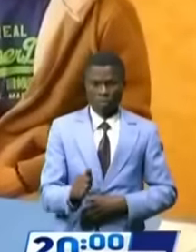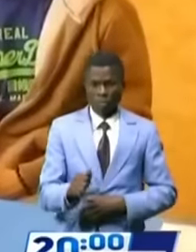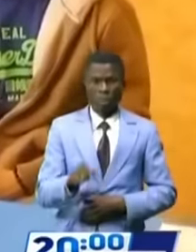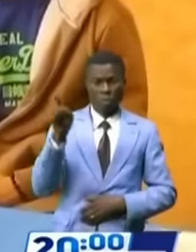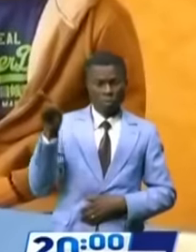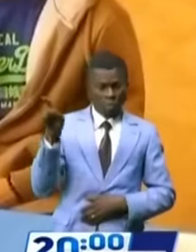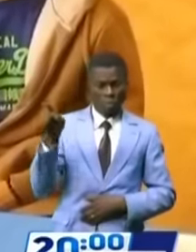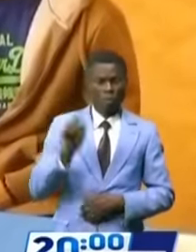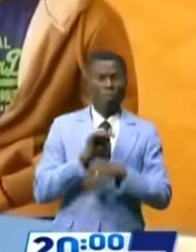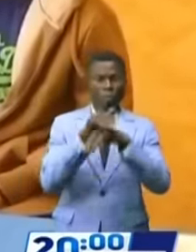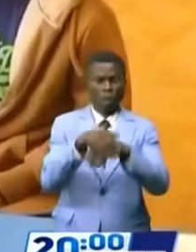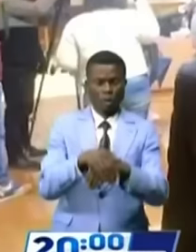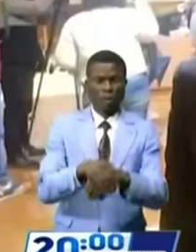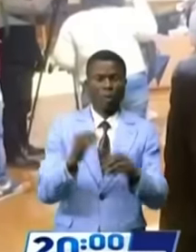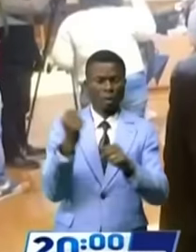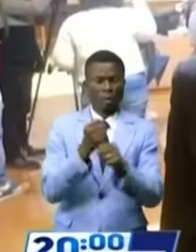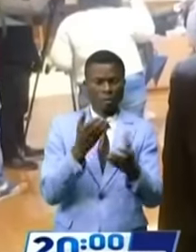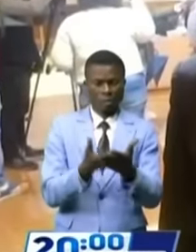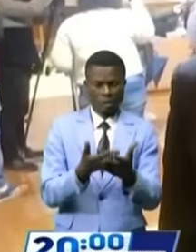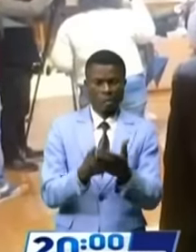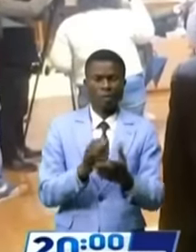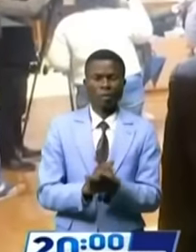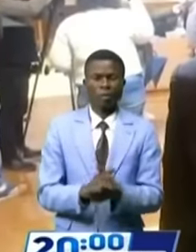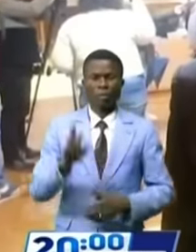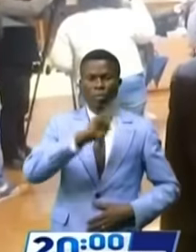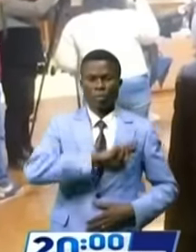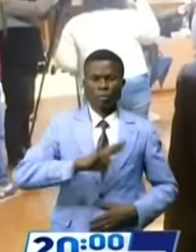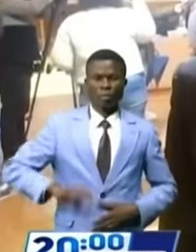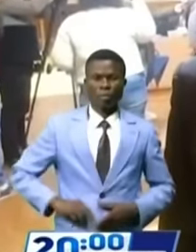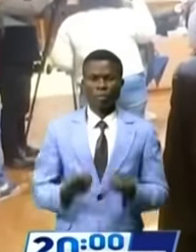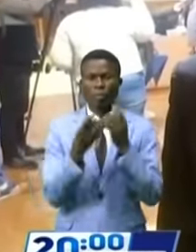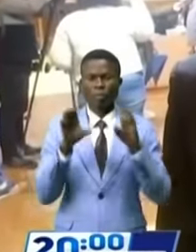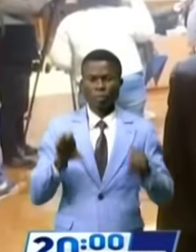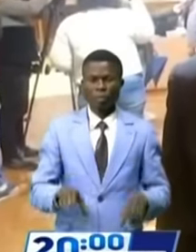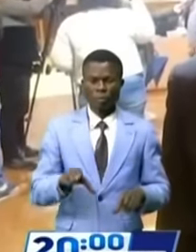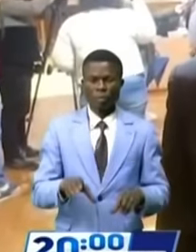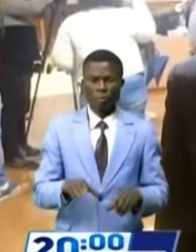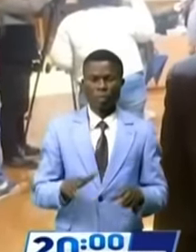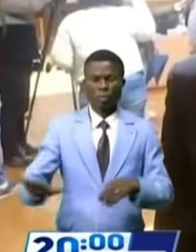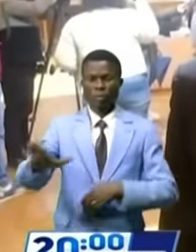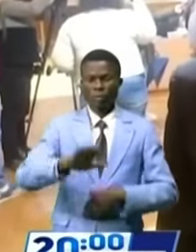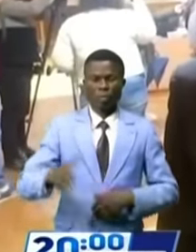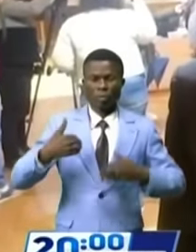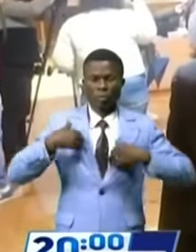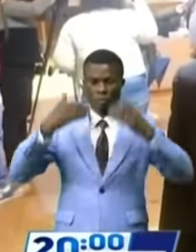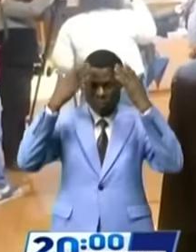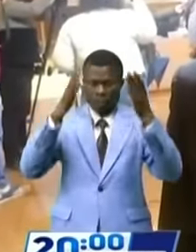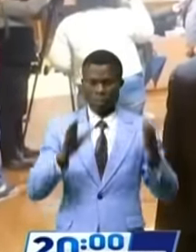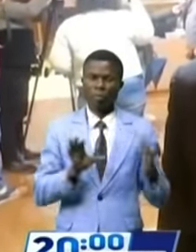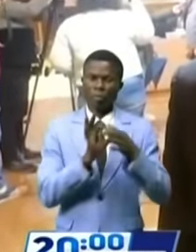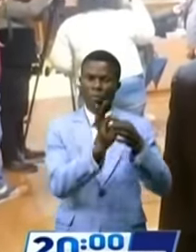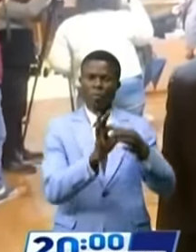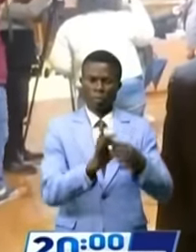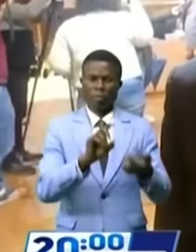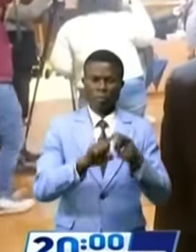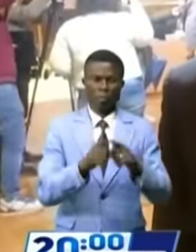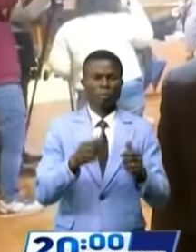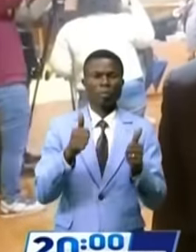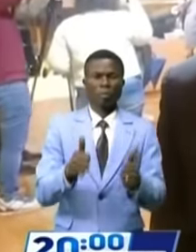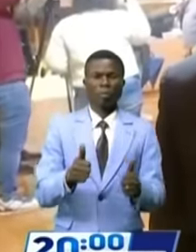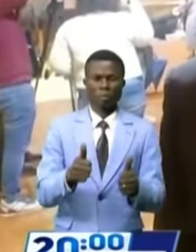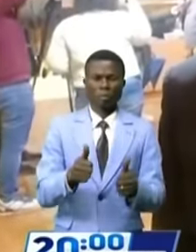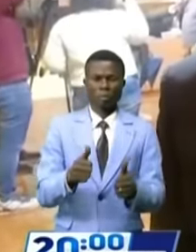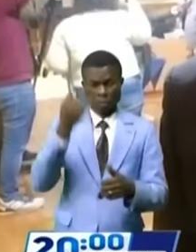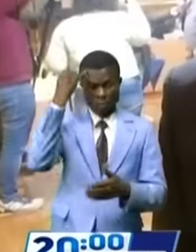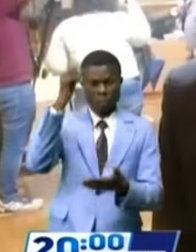aussi participé à ces travaux. La République démocratique du Congo et l'Égypte entretiennent de bonnes relations. Et c'est